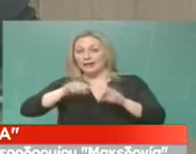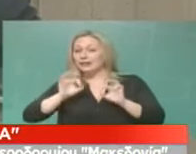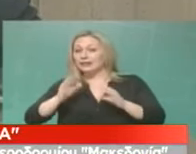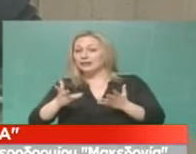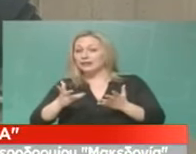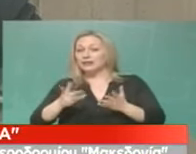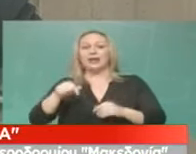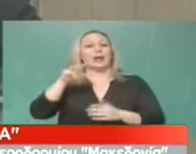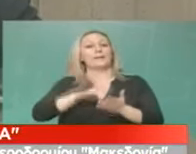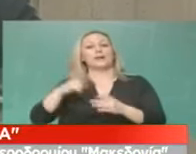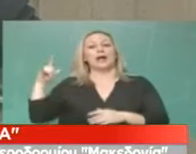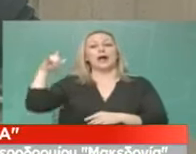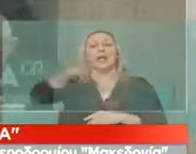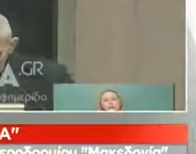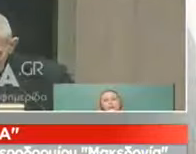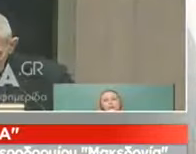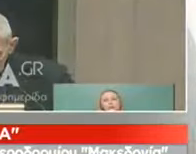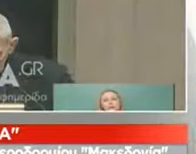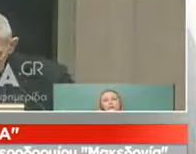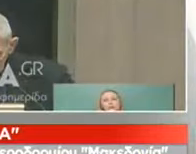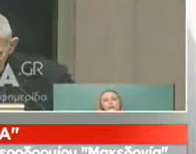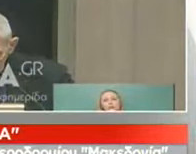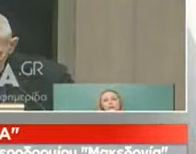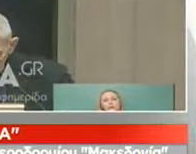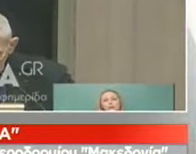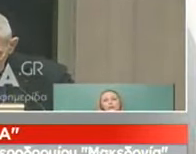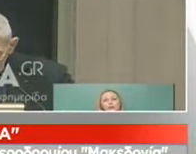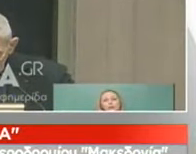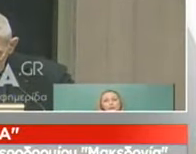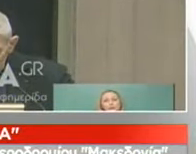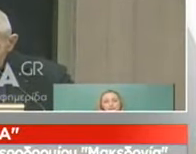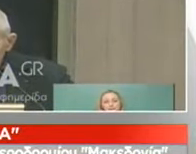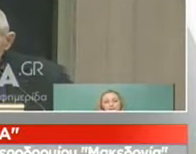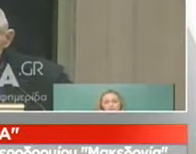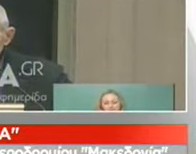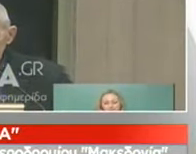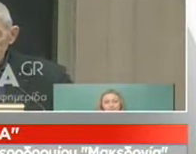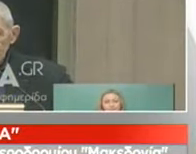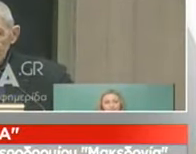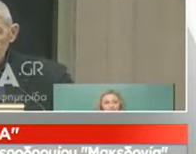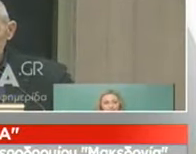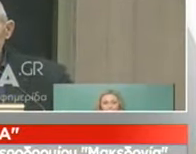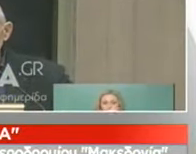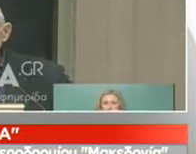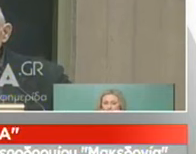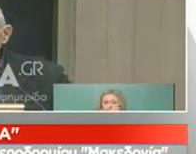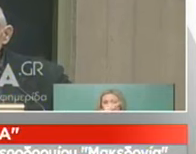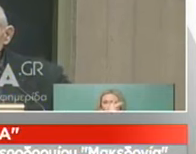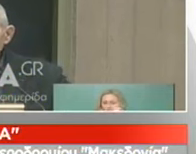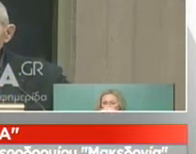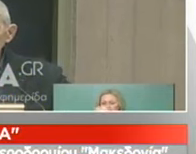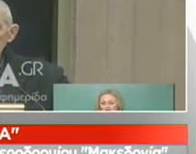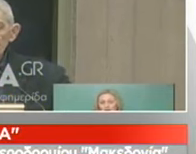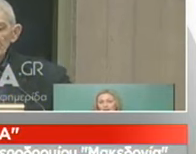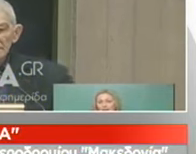κυρία? Αυτή τη στιγμή έχουμε κάποια διαπραγματευτικά όπλα, μισό λεπτό. Αυτό δεν θα μπορούσε να χρησιμοποιηθεί από τους Σκοπιανούς?